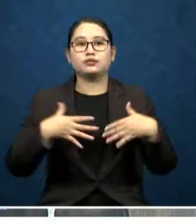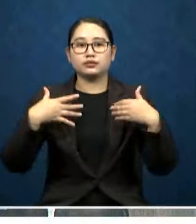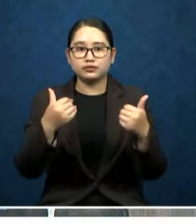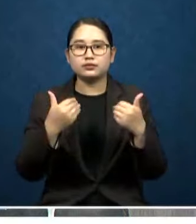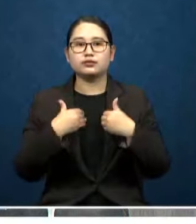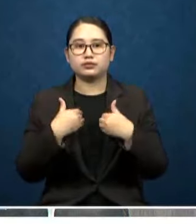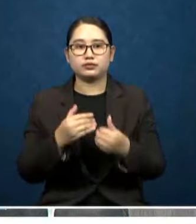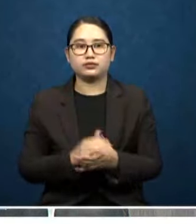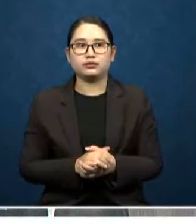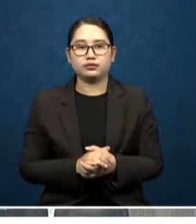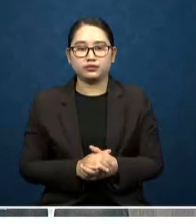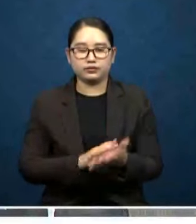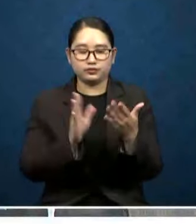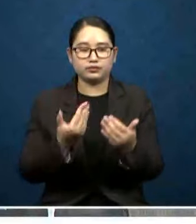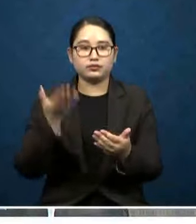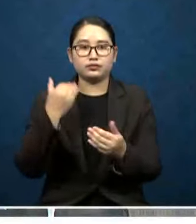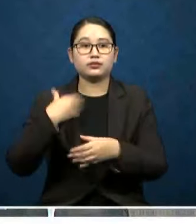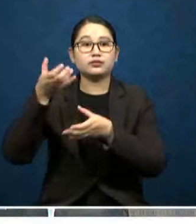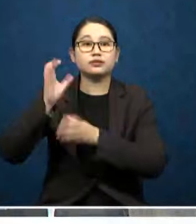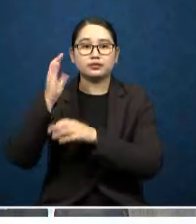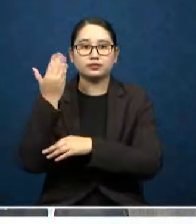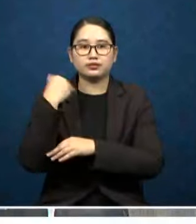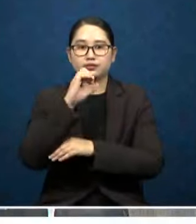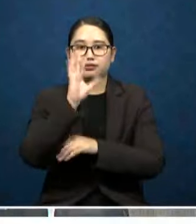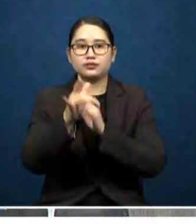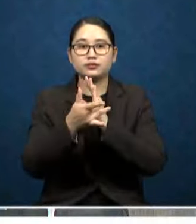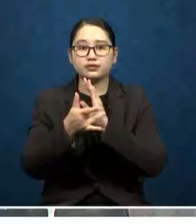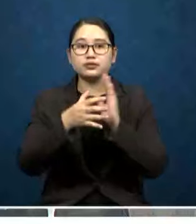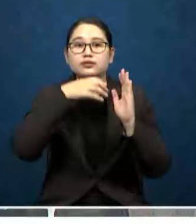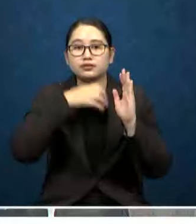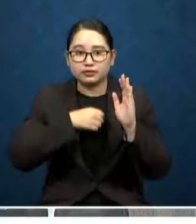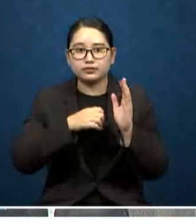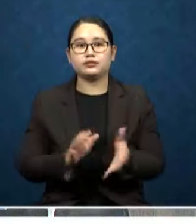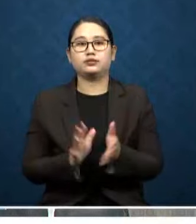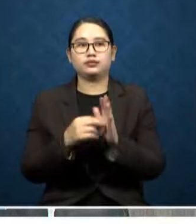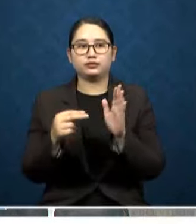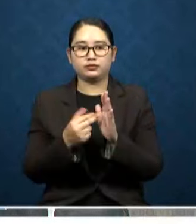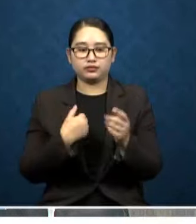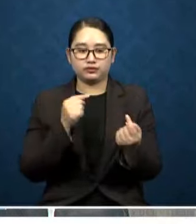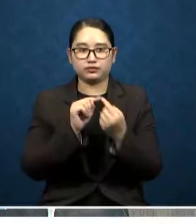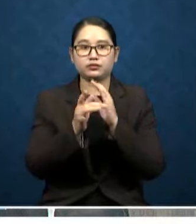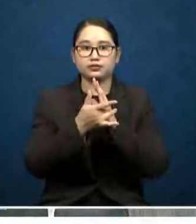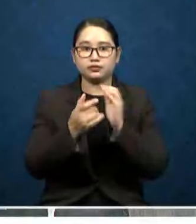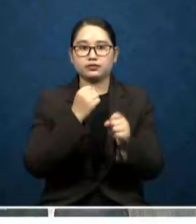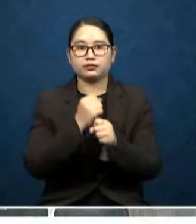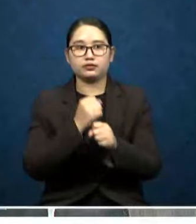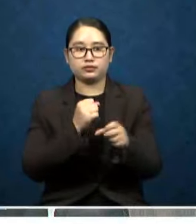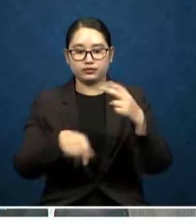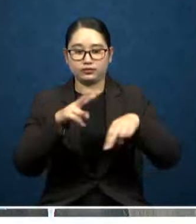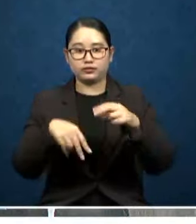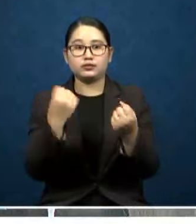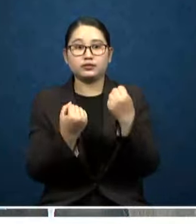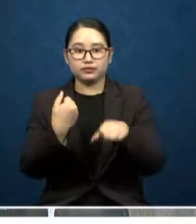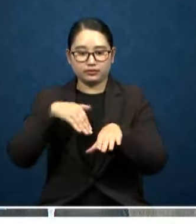ตัวที่สุดอันนี้กลับไปเมื่อกี้เรื่องที่ผมบอกว่าเทคโนโลยีเนี่ยตัดเรื่องเอาเทคโนโลยีที่ว่าเอาคนเอารถ